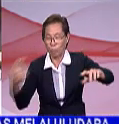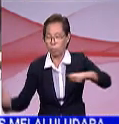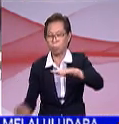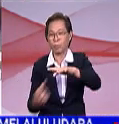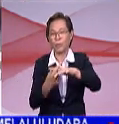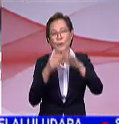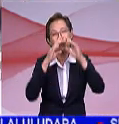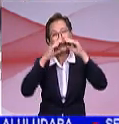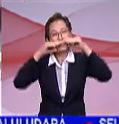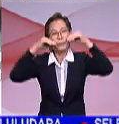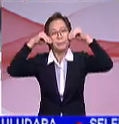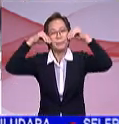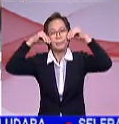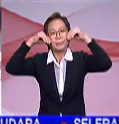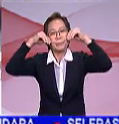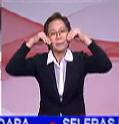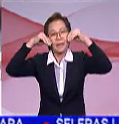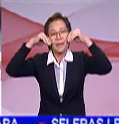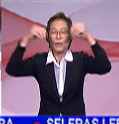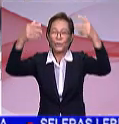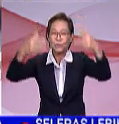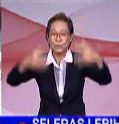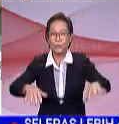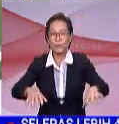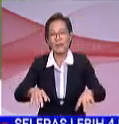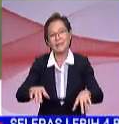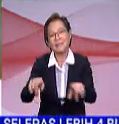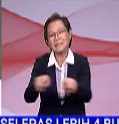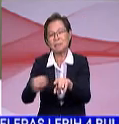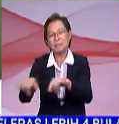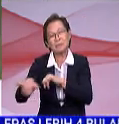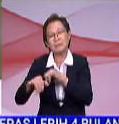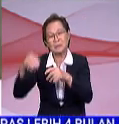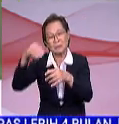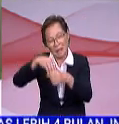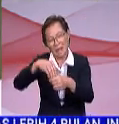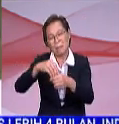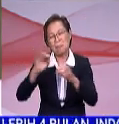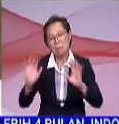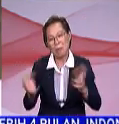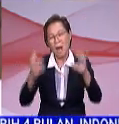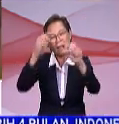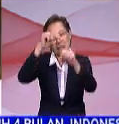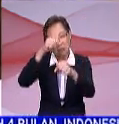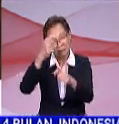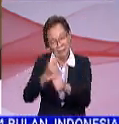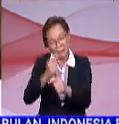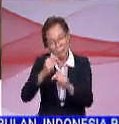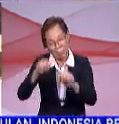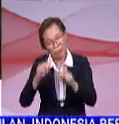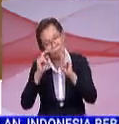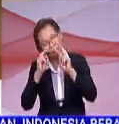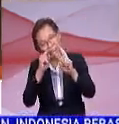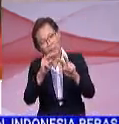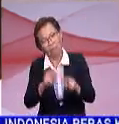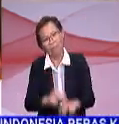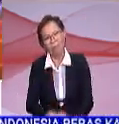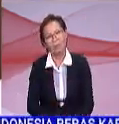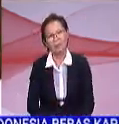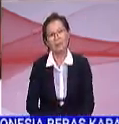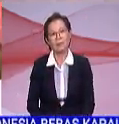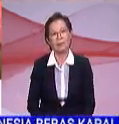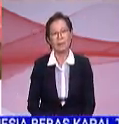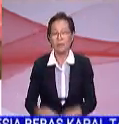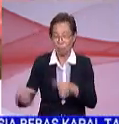dan senyuman si Unduk Ngadau yang sudah sinonim dengan perayaan ini tetap boleh ditonton. Ia bukan